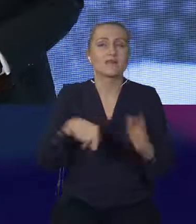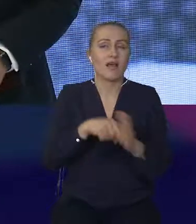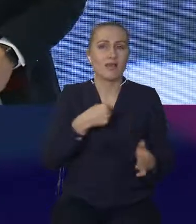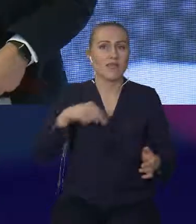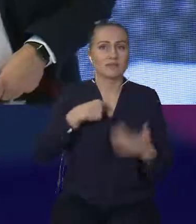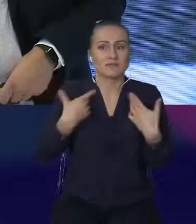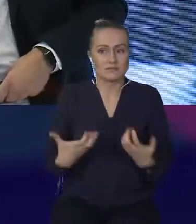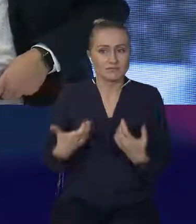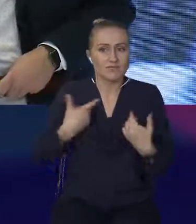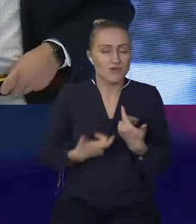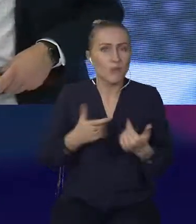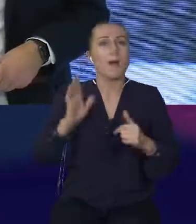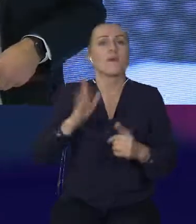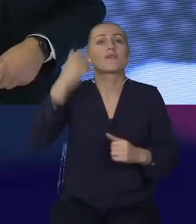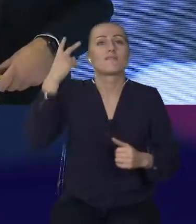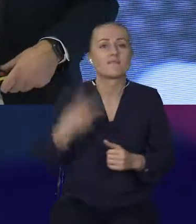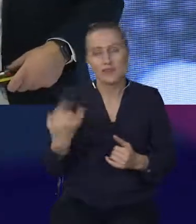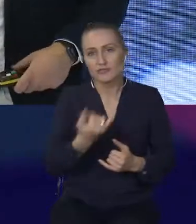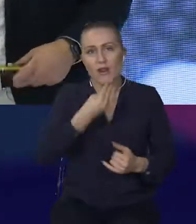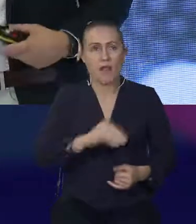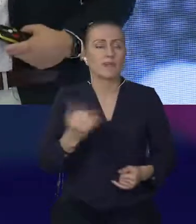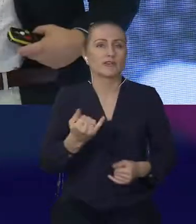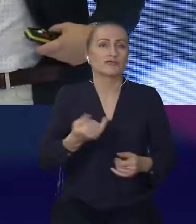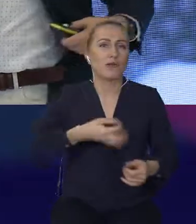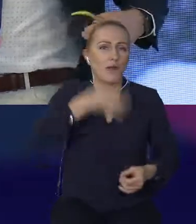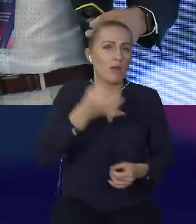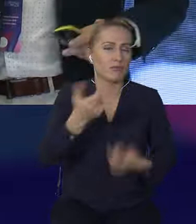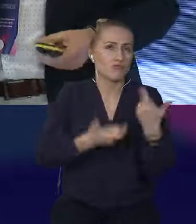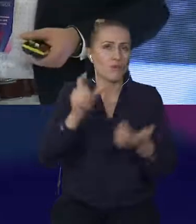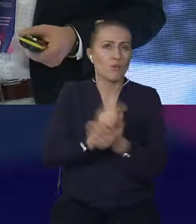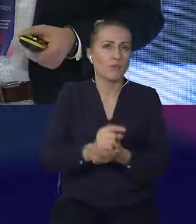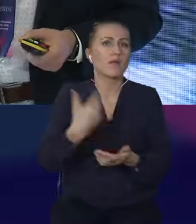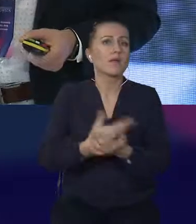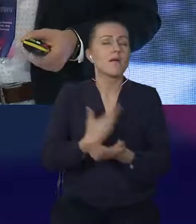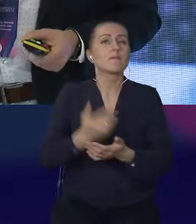się udało zrobić to jeszcze lepiej, doskonale i na dzisiaj możemy powiedzieć, że